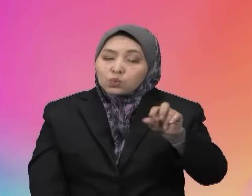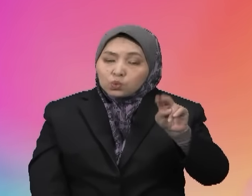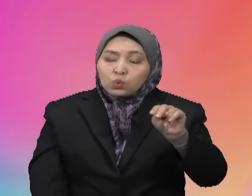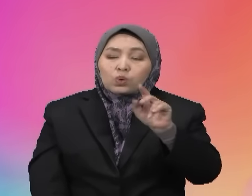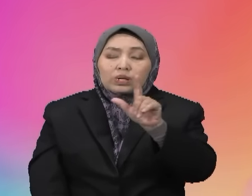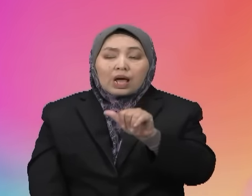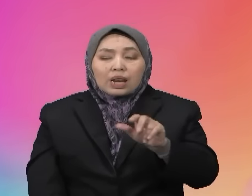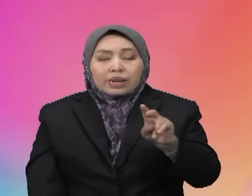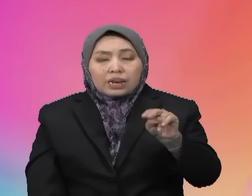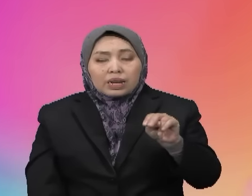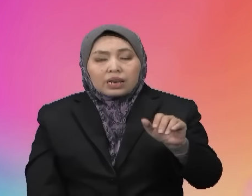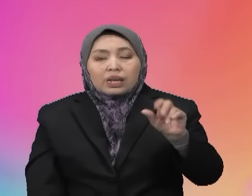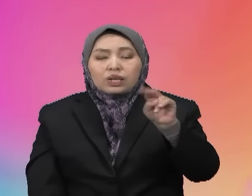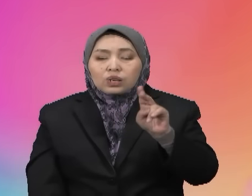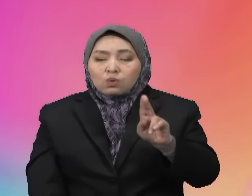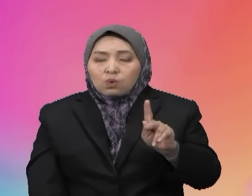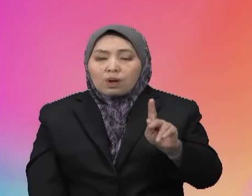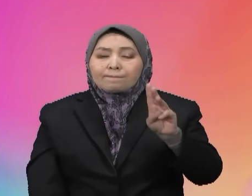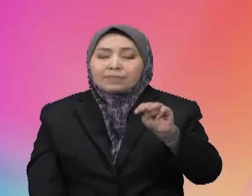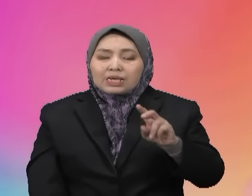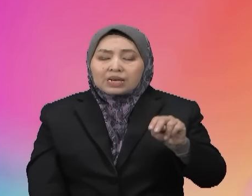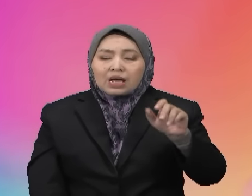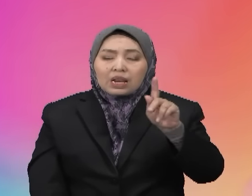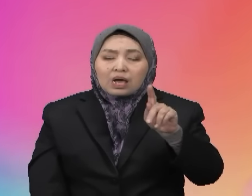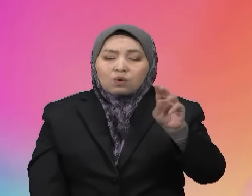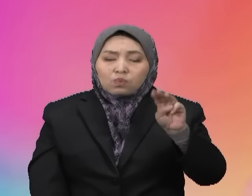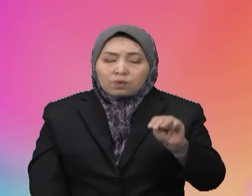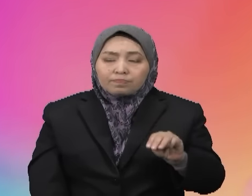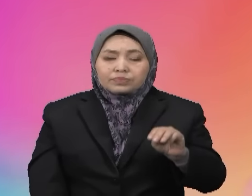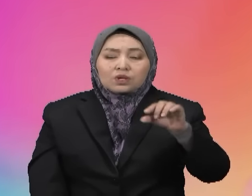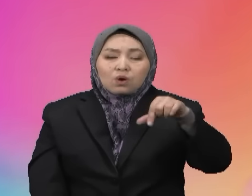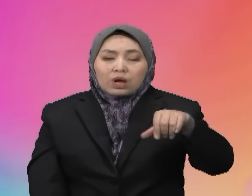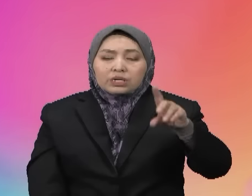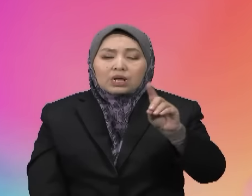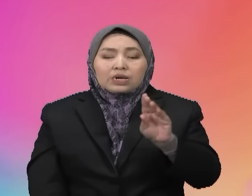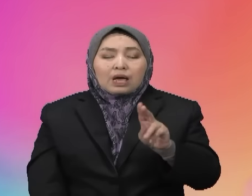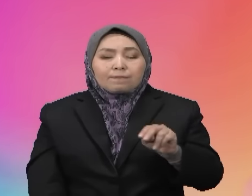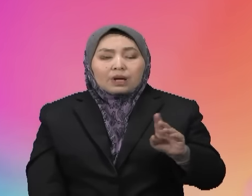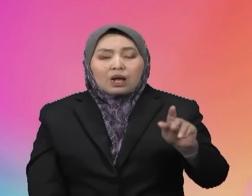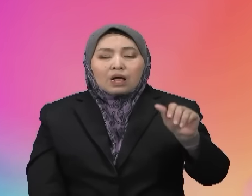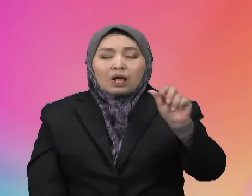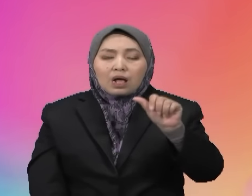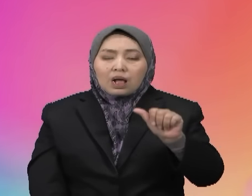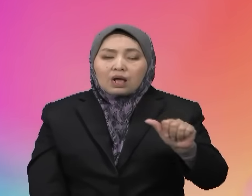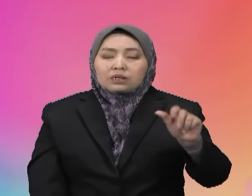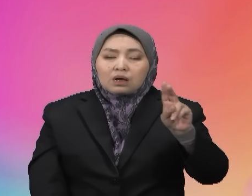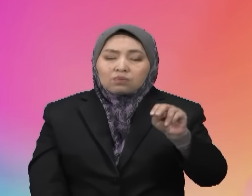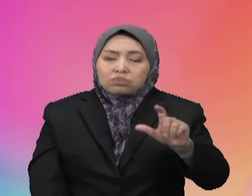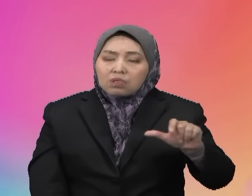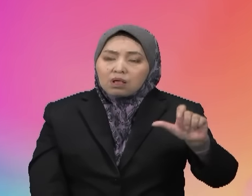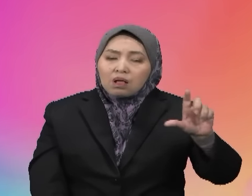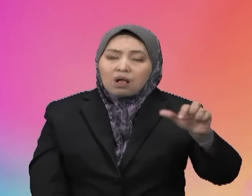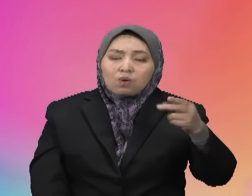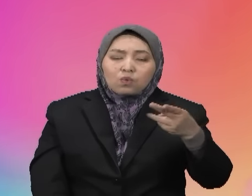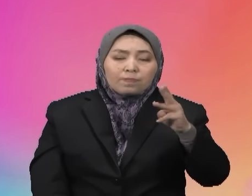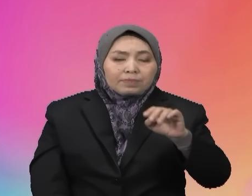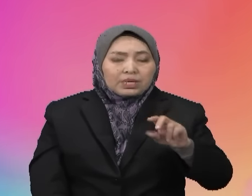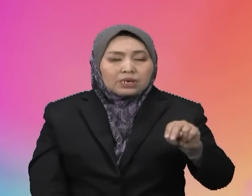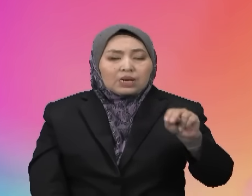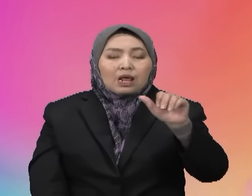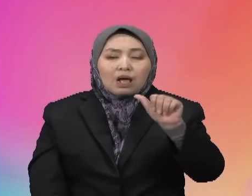تَعْتَذِرُوا لَنْ نُؤْمِنَ لَكُمْ قَدْ نَبَّأَنَا